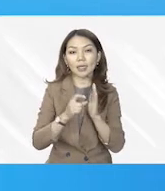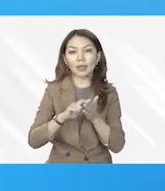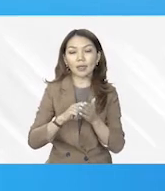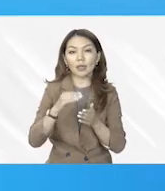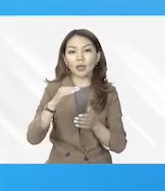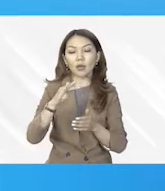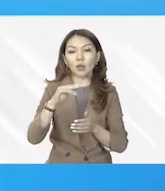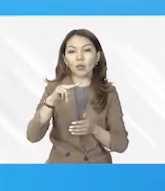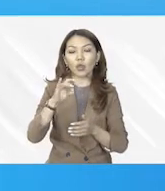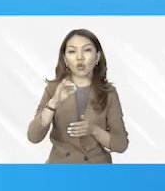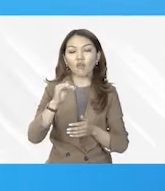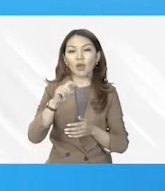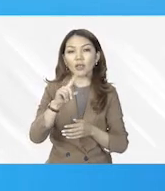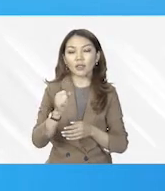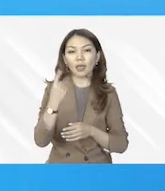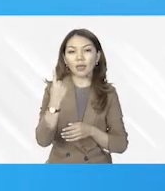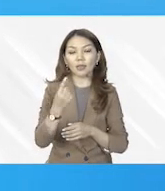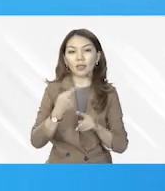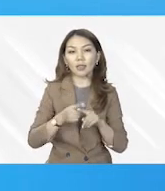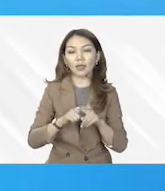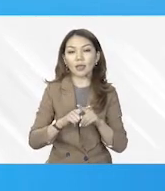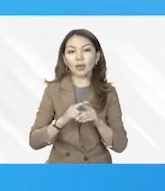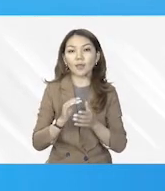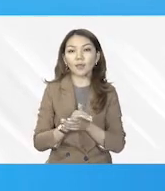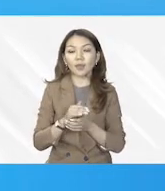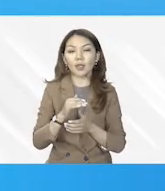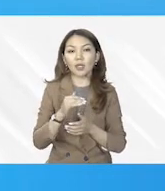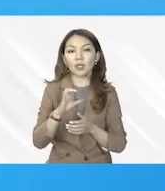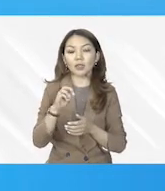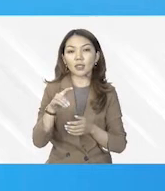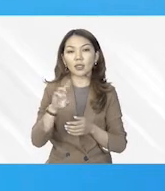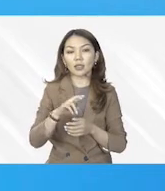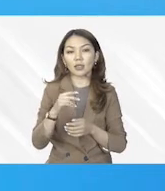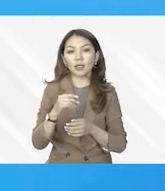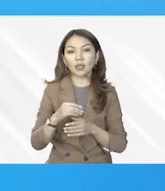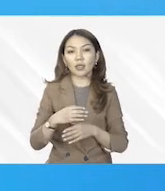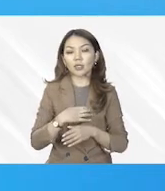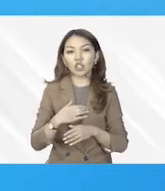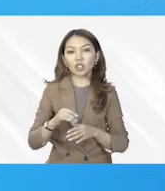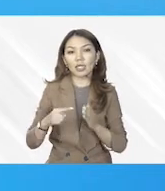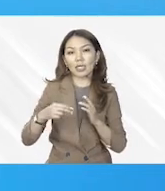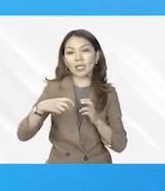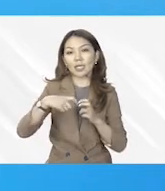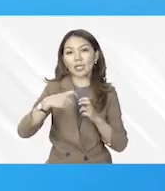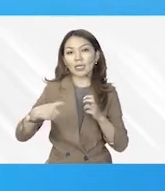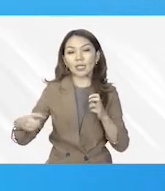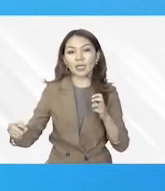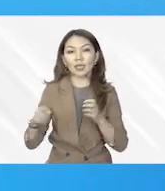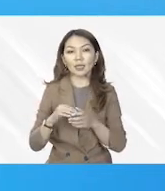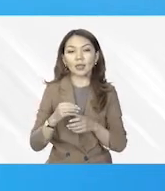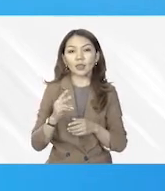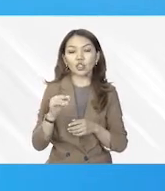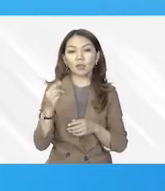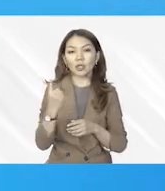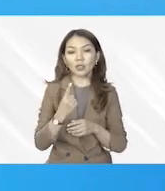Профаза 1. Эта стадия значительно длиннее, чем в митозе. Хромосомы спирализуются